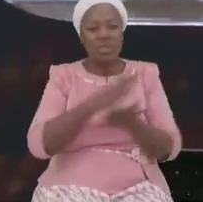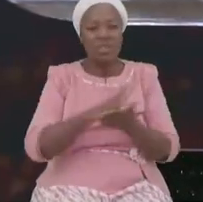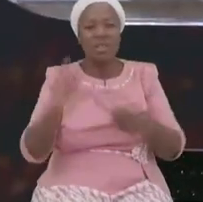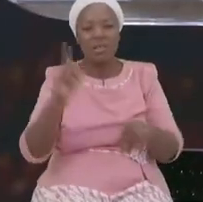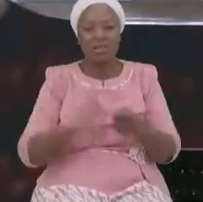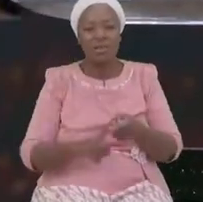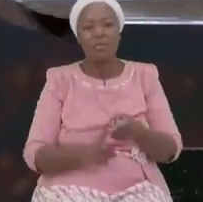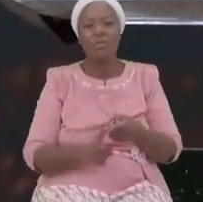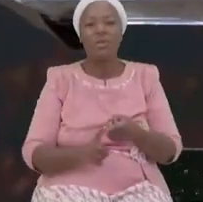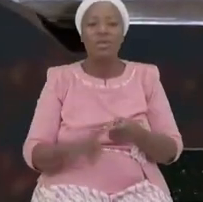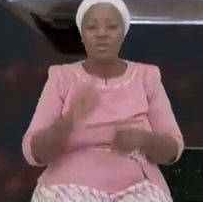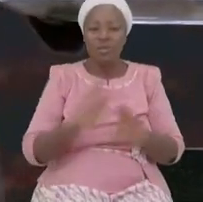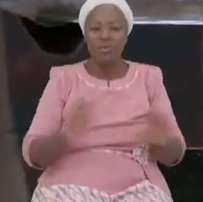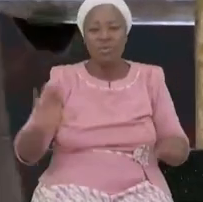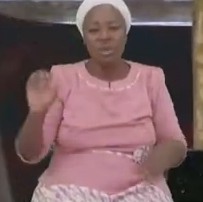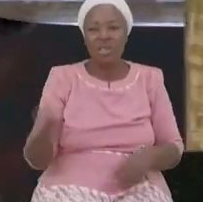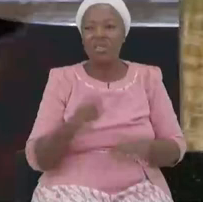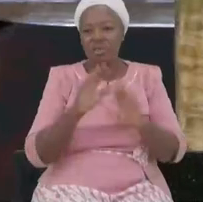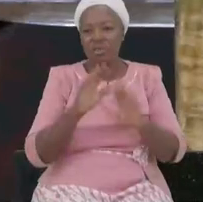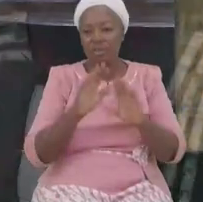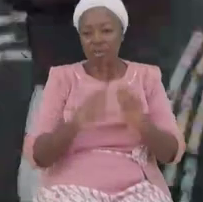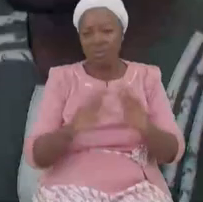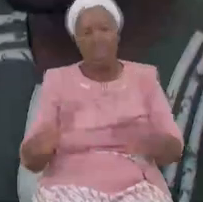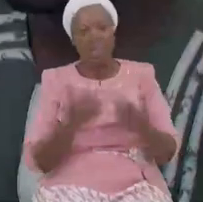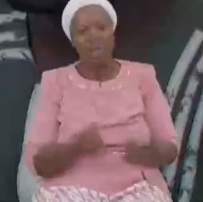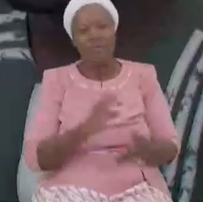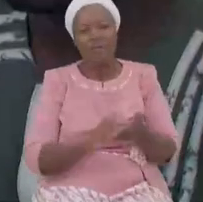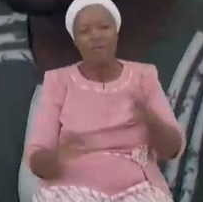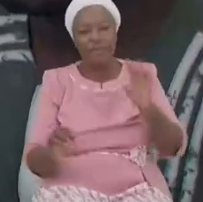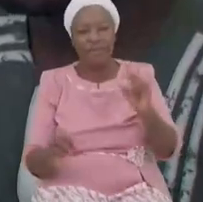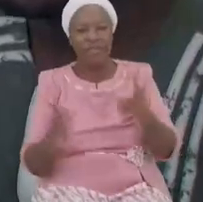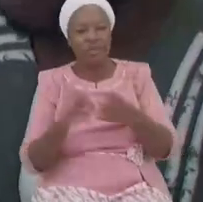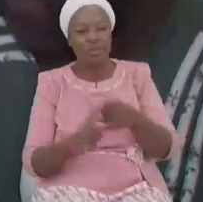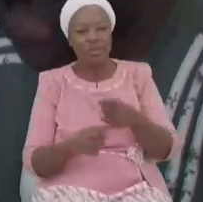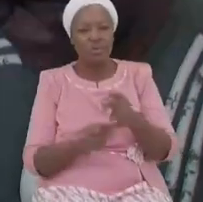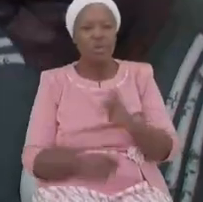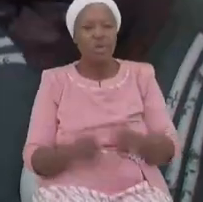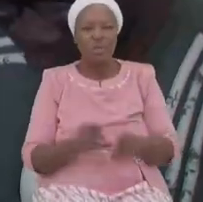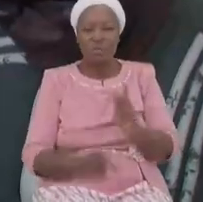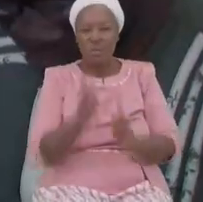et sa miséricorde pour les enfants de leurs enfants, verset 18, pour ceux qui gardent son alliance.